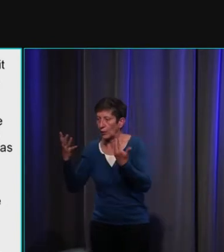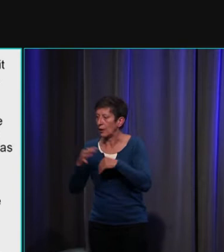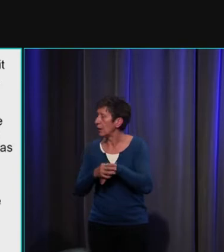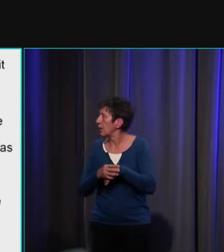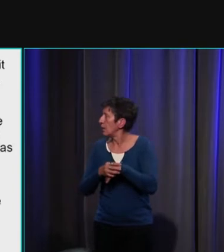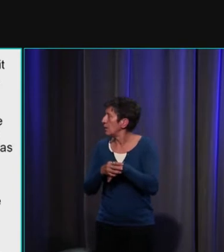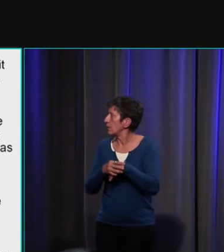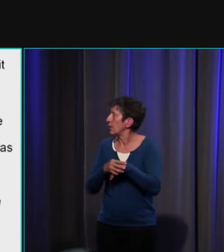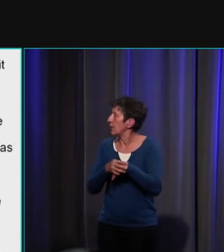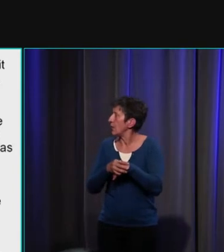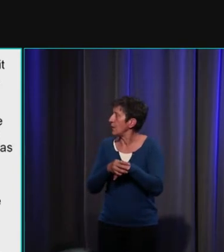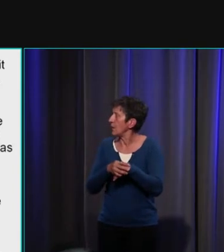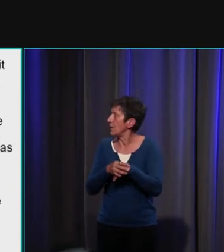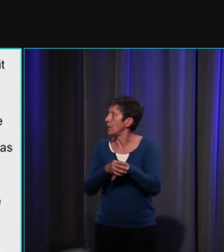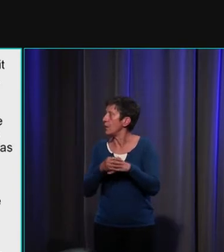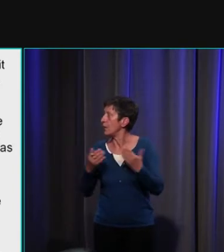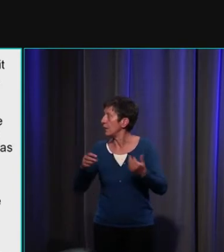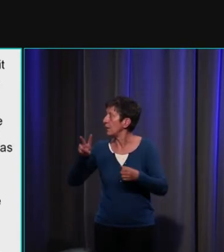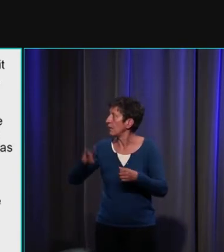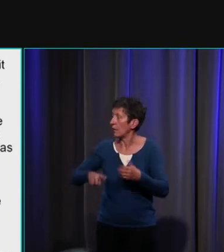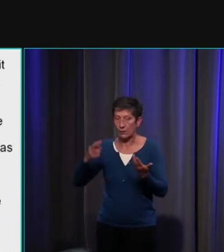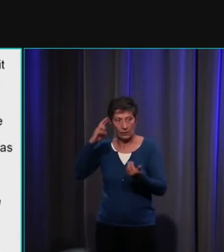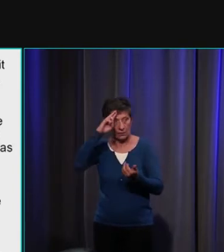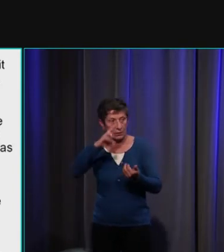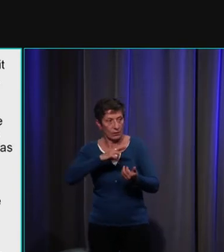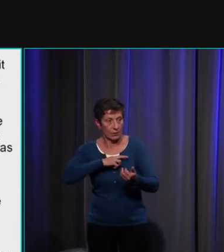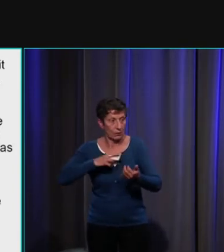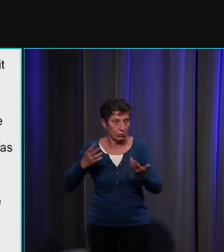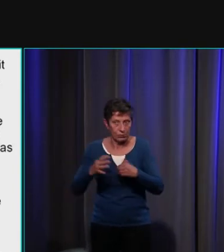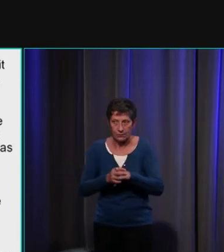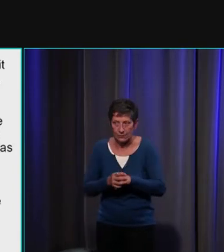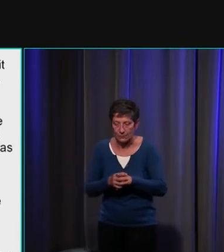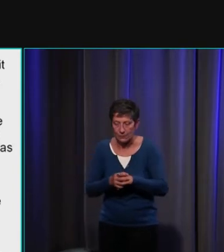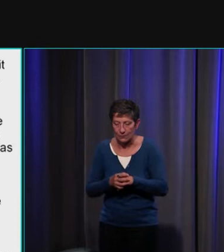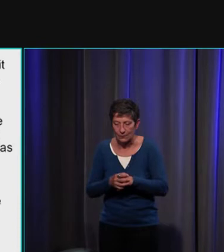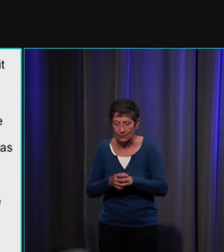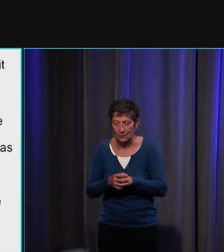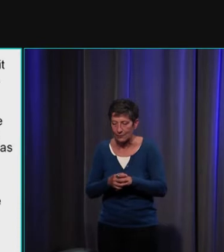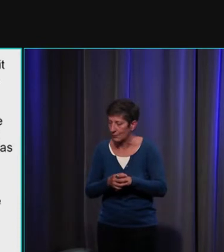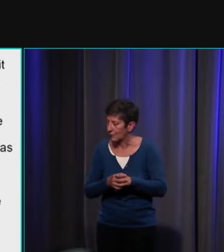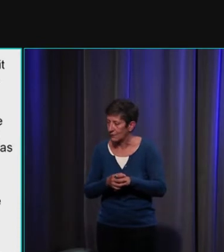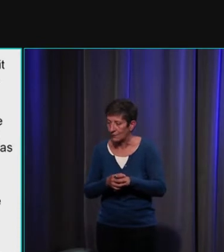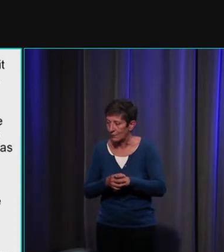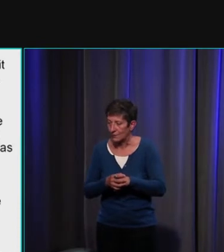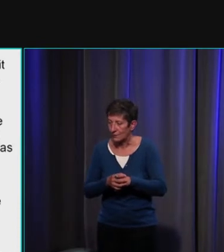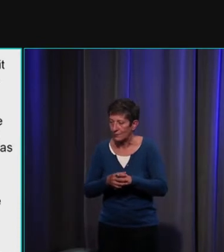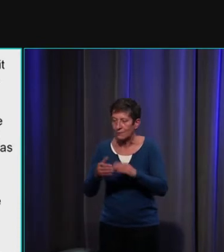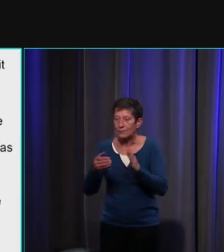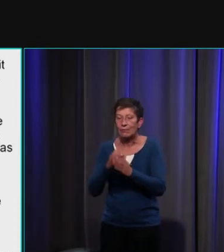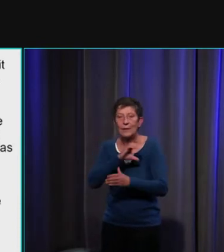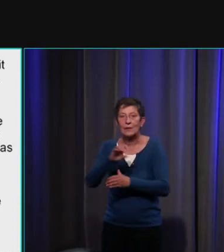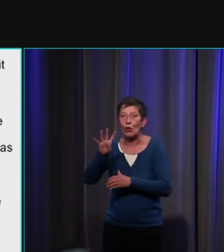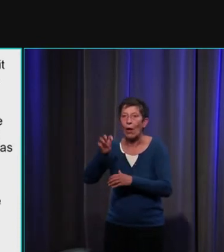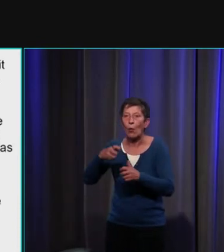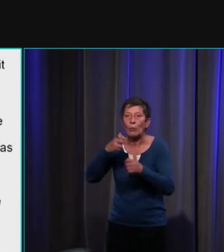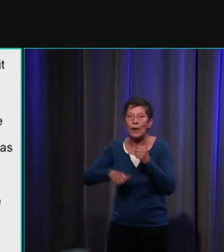excellence dans la religion ce sont bien les musulmans 1147 1140 pierre le vénérable mais pierre le vénérable